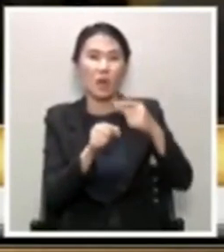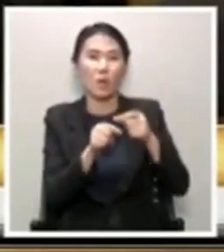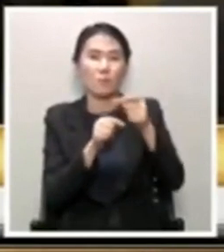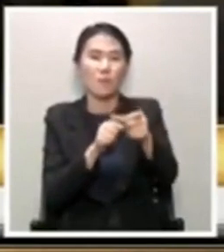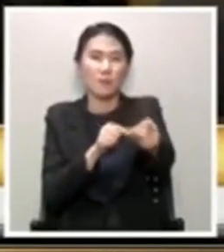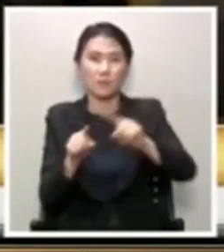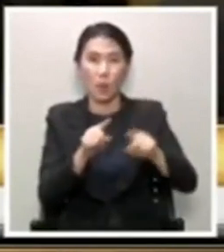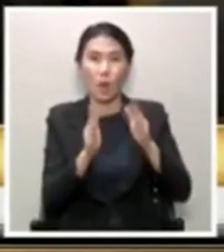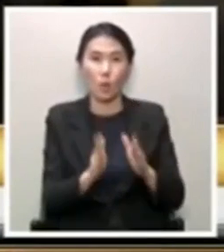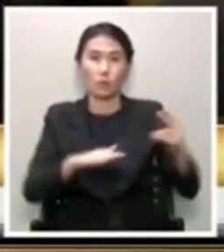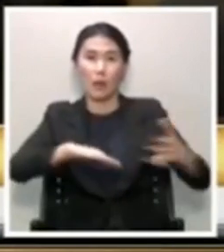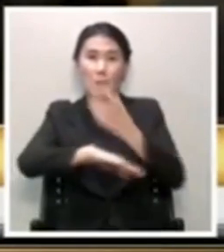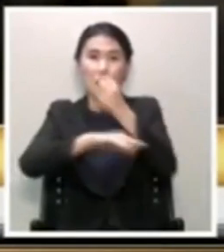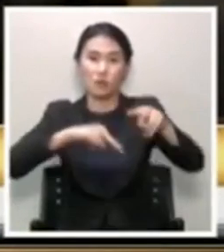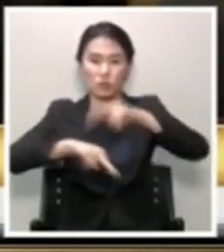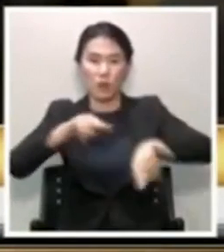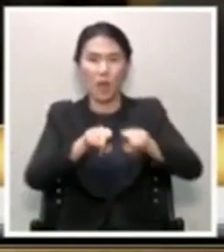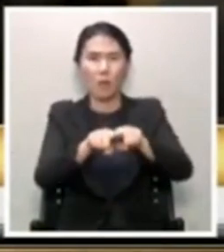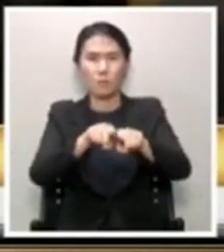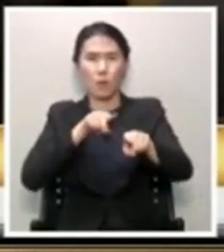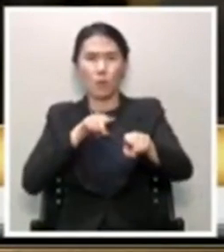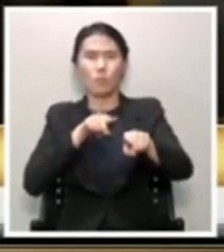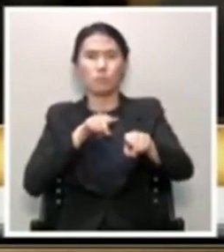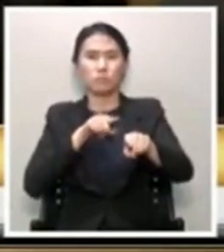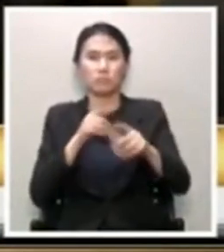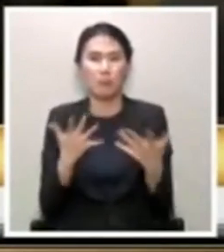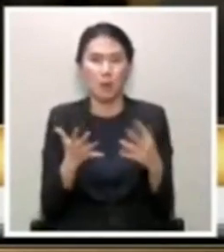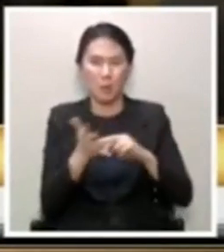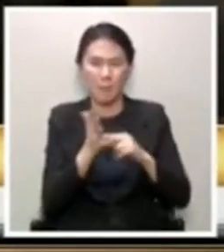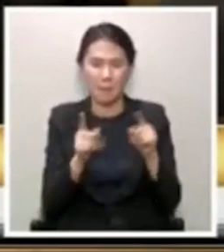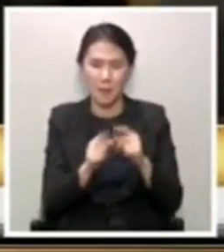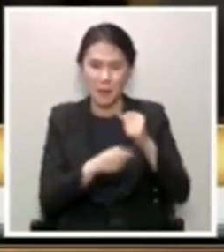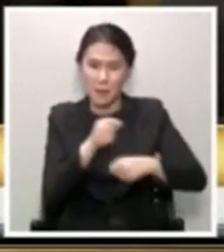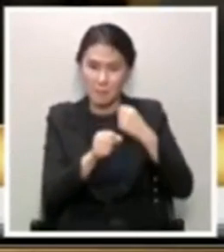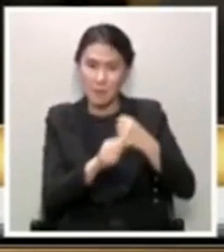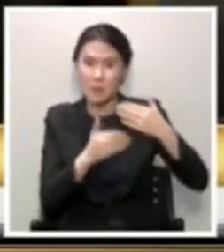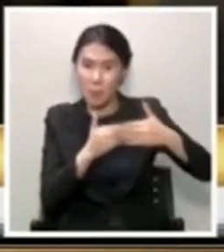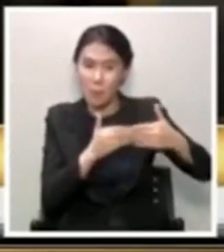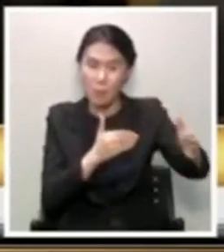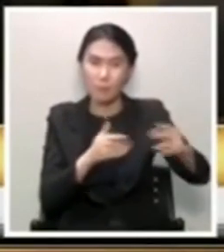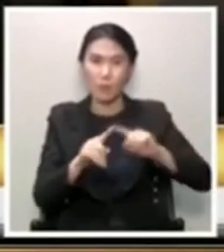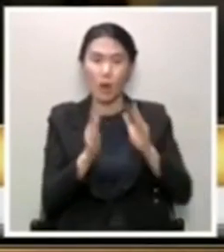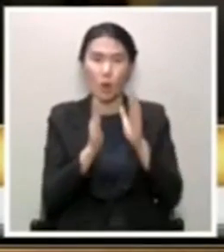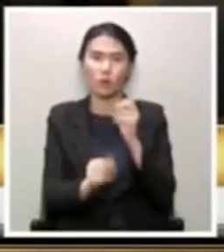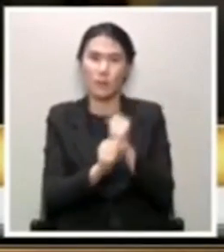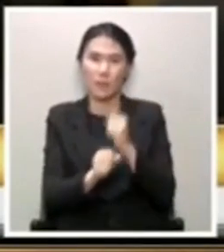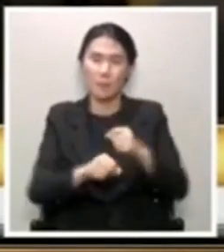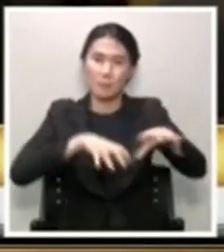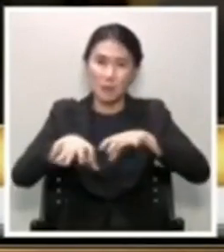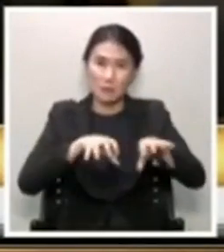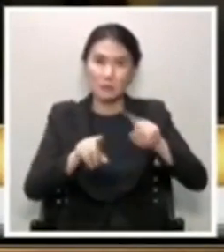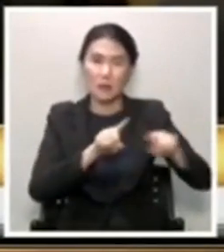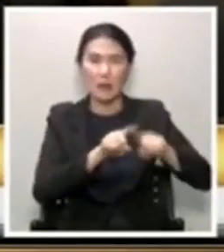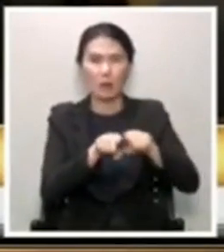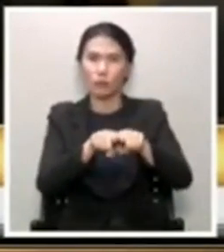ยมันถอยหลังครับนะฮะคือเหมือนจะขึ้นหน้ามันขึ้นหน้าแต่ตัวเลขแต่เนื้อแท้ของการเมืองการปกครองเนื้อแท้ของประชาธิปไตยมันถอยหลังลงไปเรื่อ